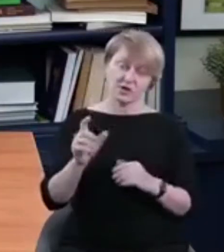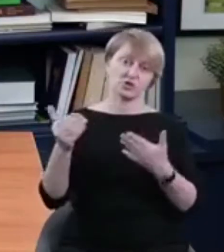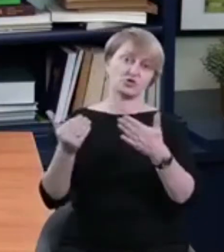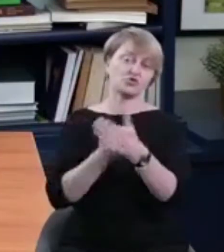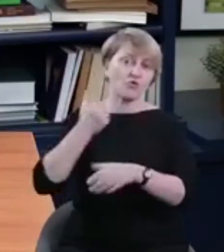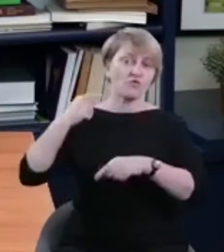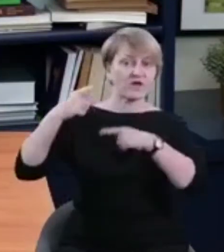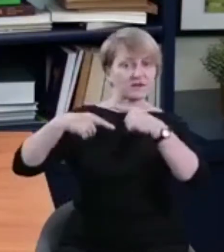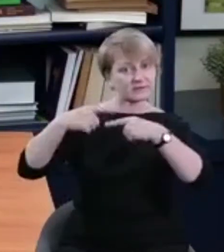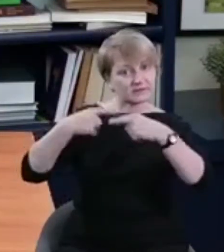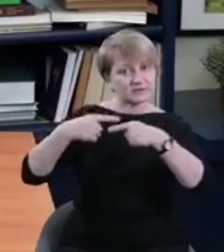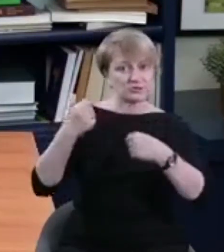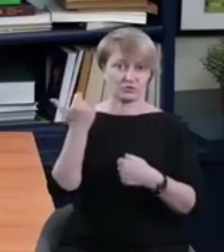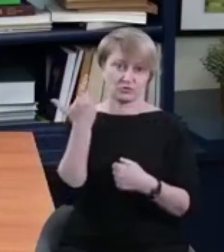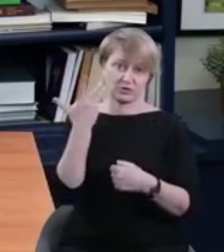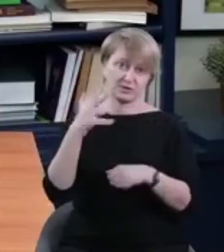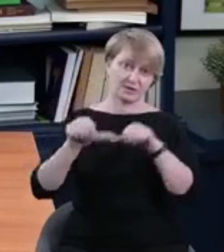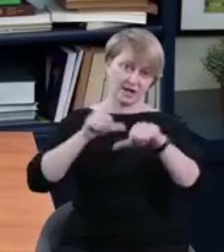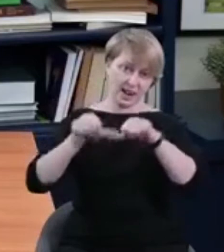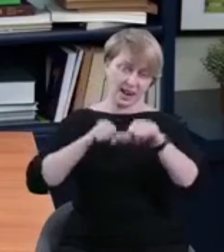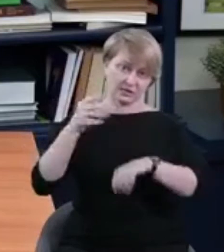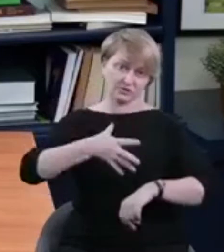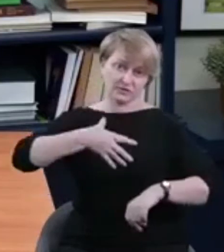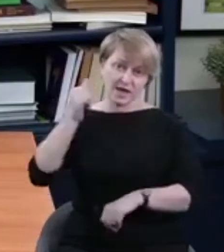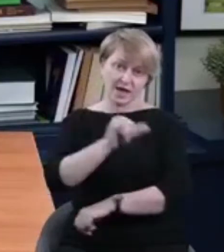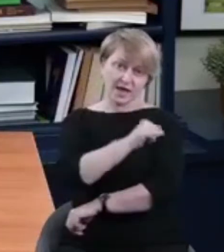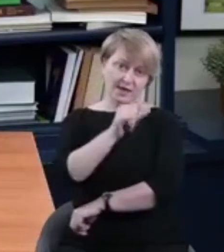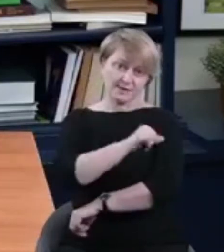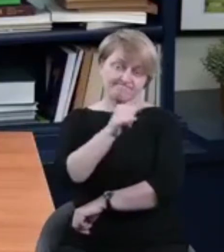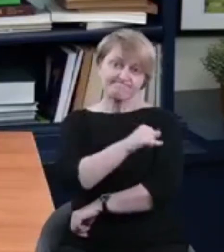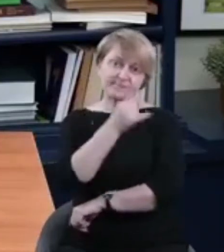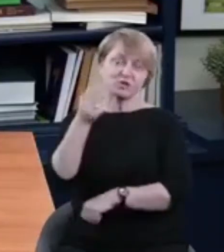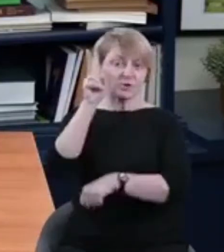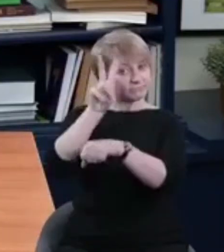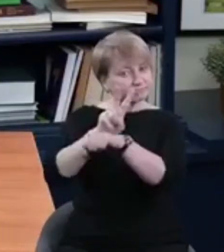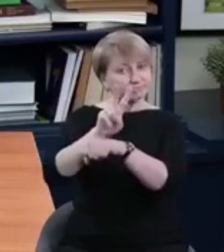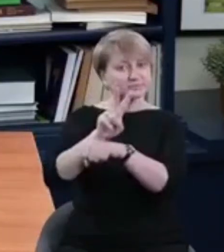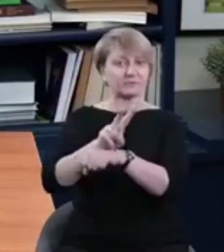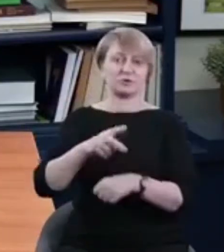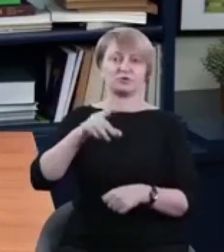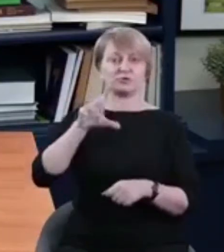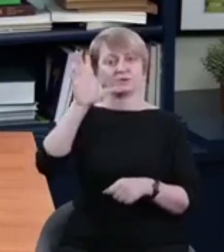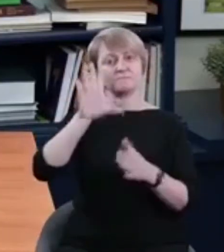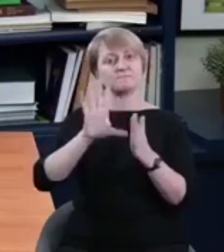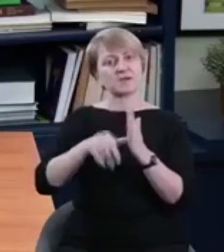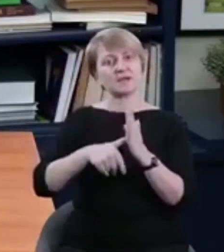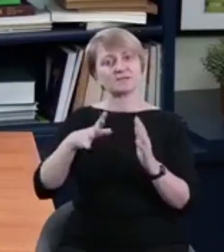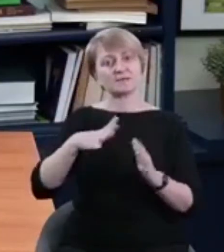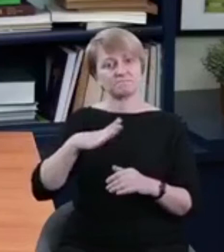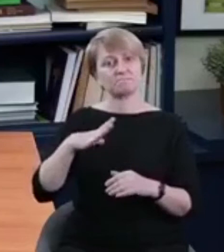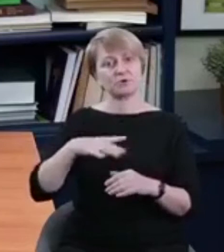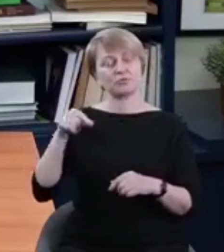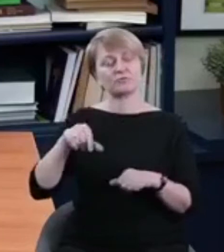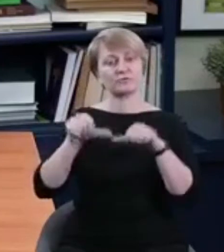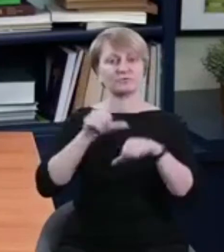tradycją od paru lat bo od paru lat dopiero świętujemy i nie patrona miasta w jakiś szczególny sposób świętego wojciecha żeby w tym roku to obchody były